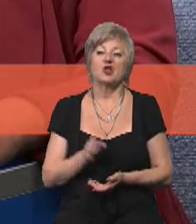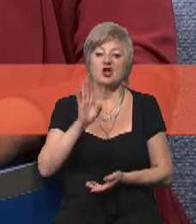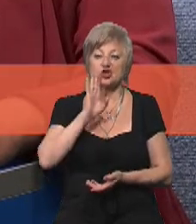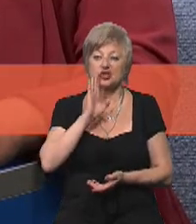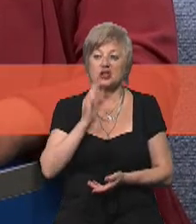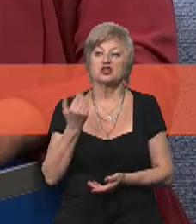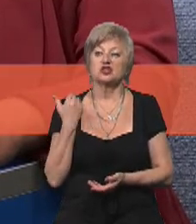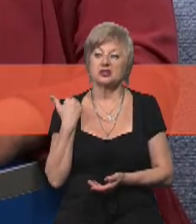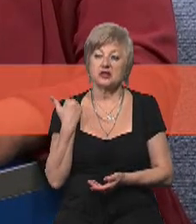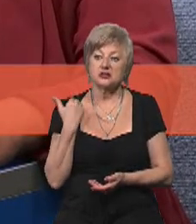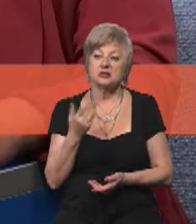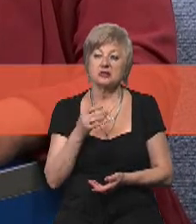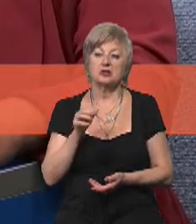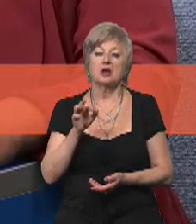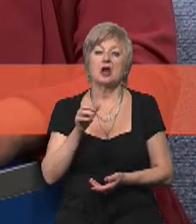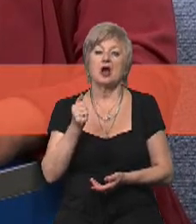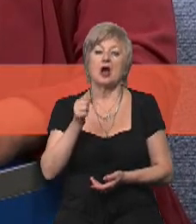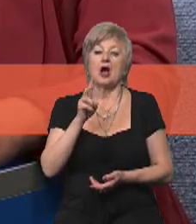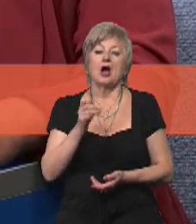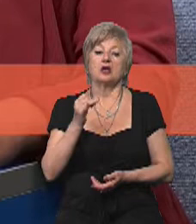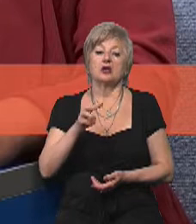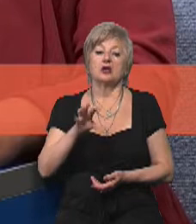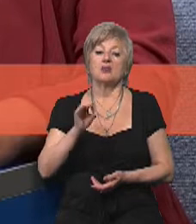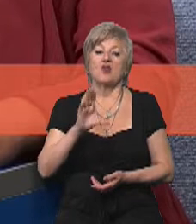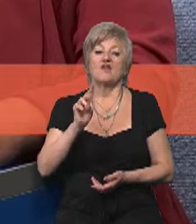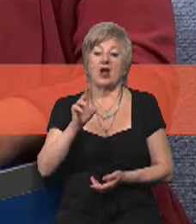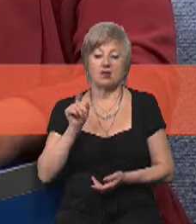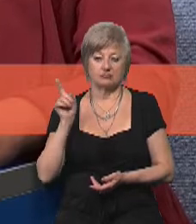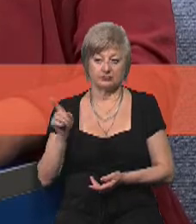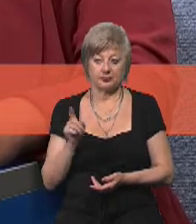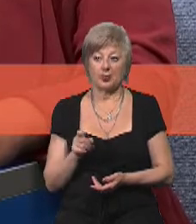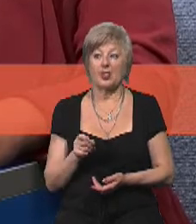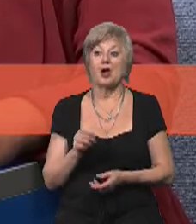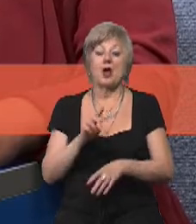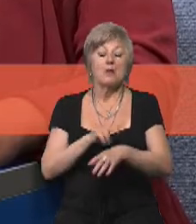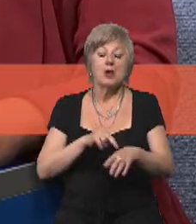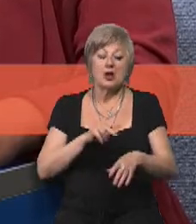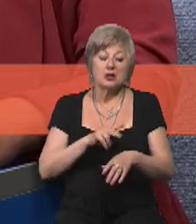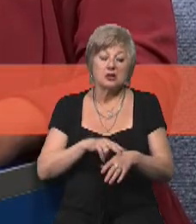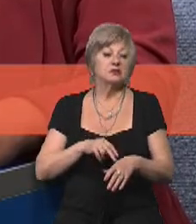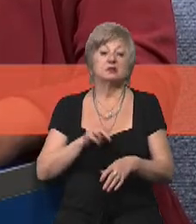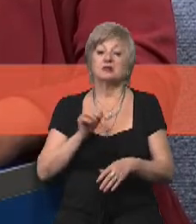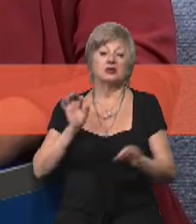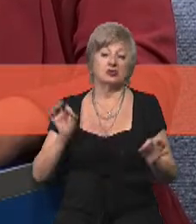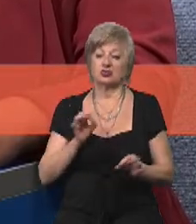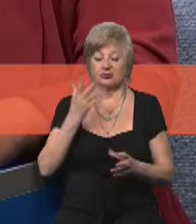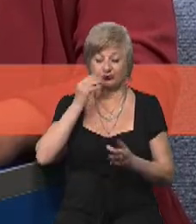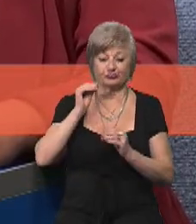жінка з Якимівки, вона приїхала до нашої організації, бо поліція не реагувала, і вона розповіла,